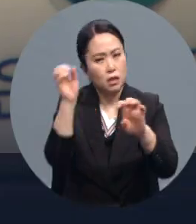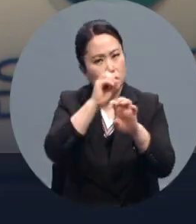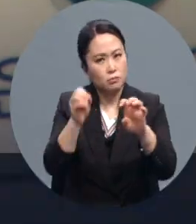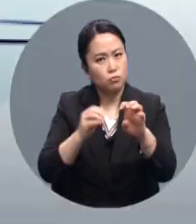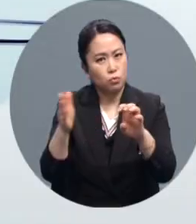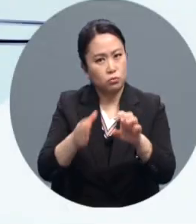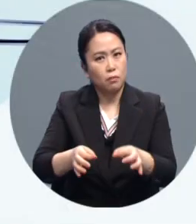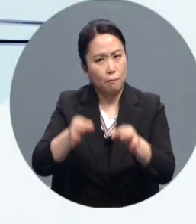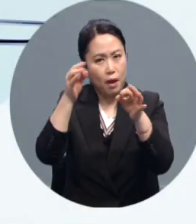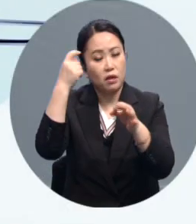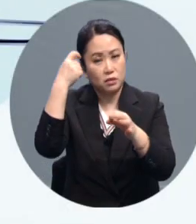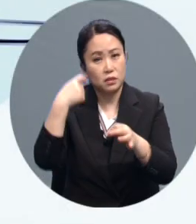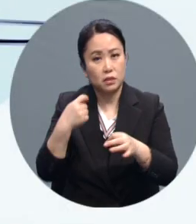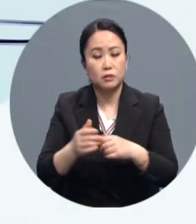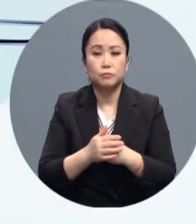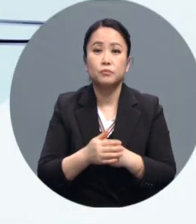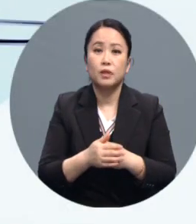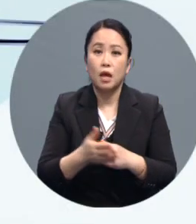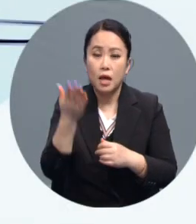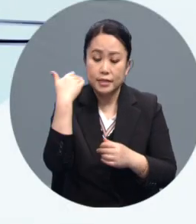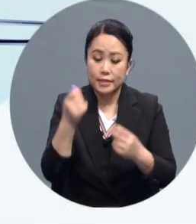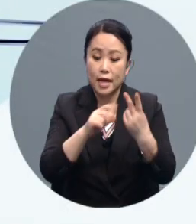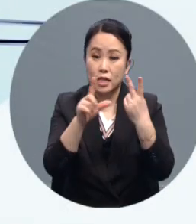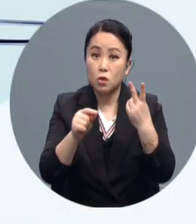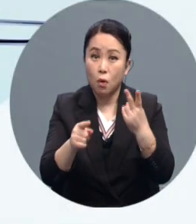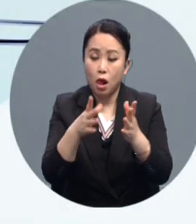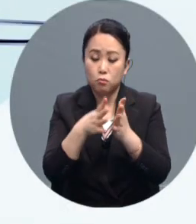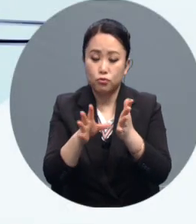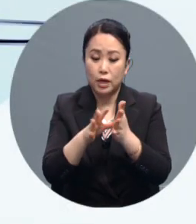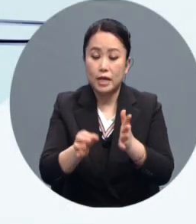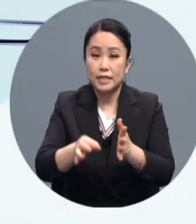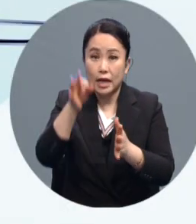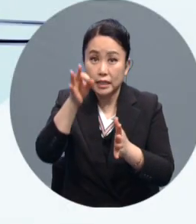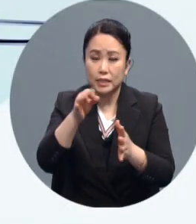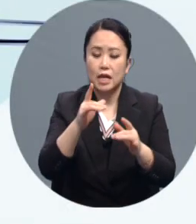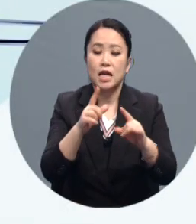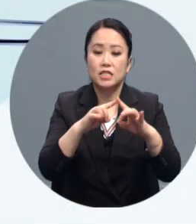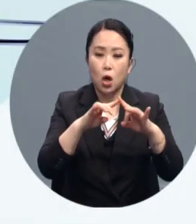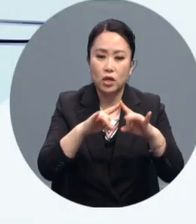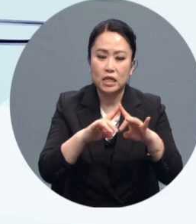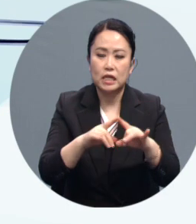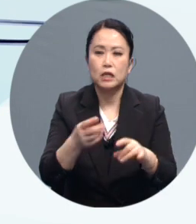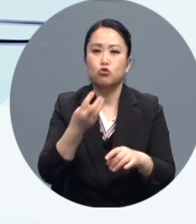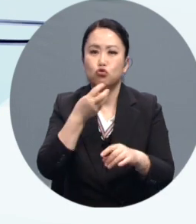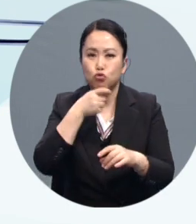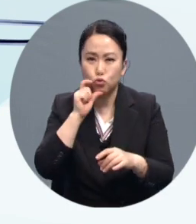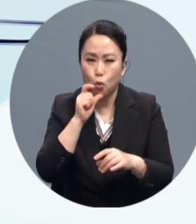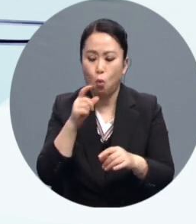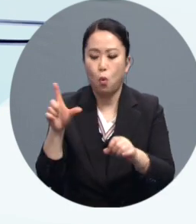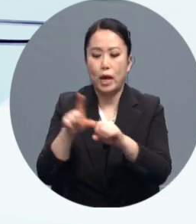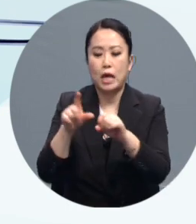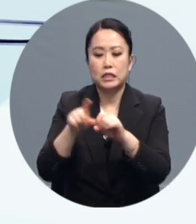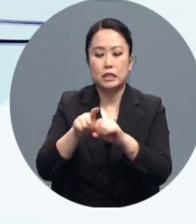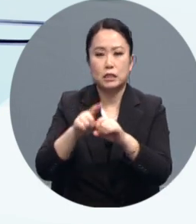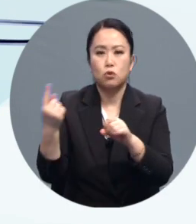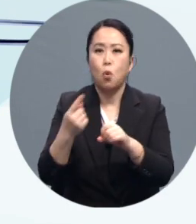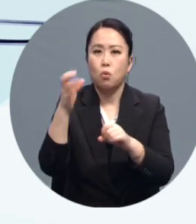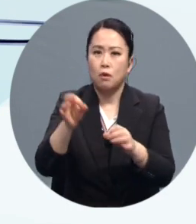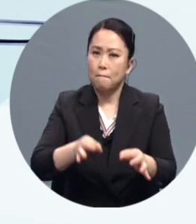정도. 실제 지난달 부산의 물가 상승은 전기, 수도, 가스 품목이 견인했습니다. 지난해 같은